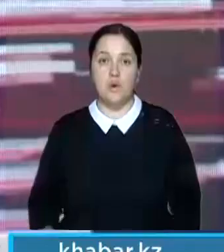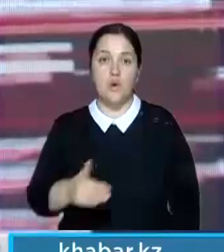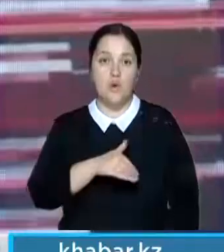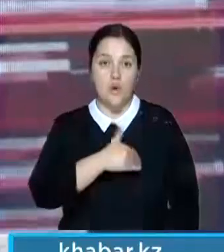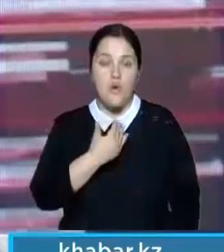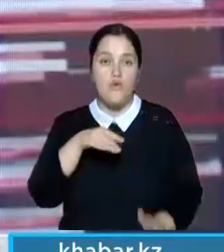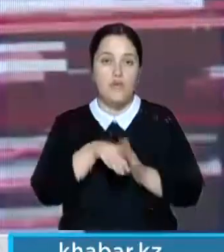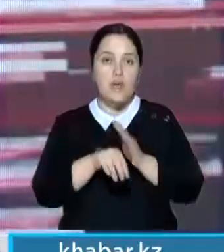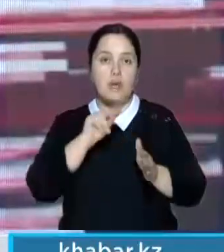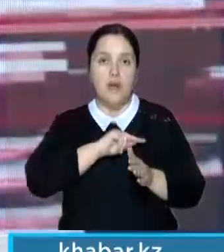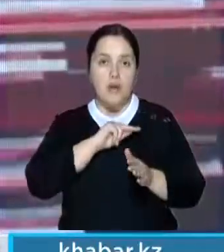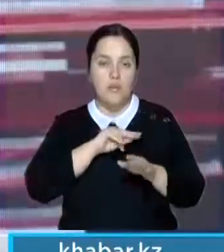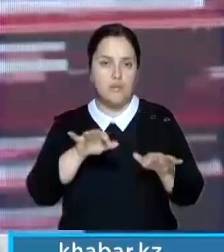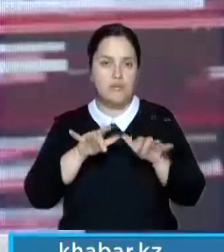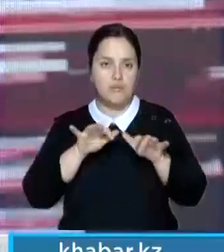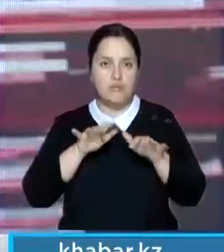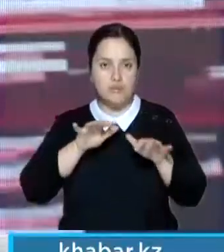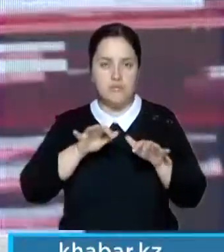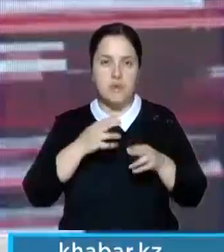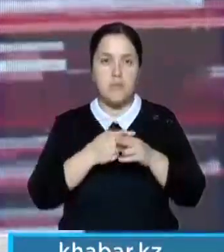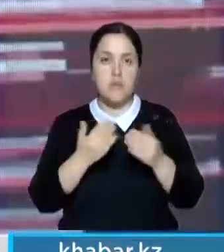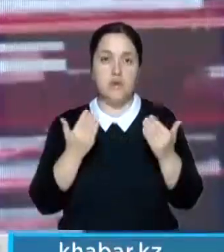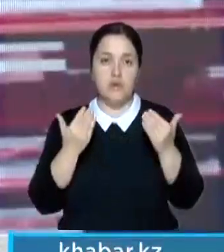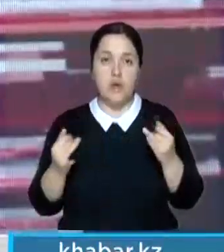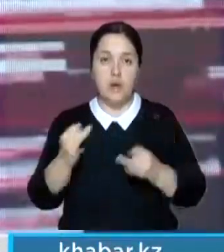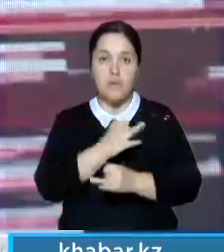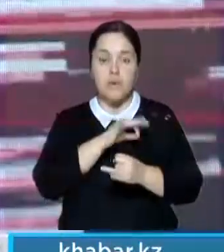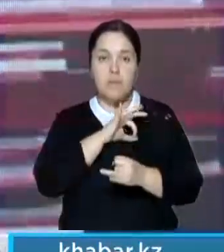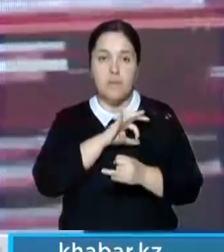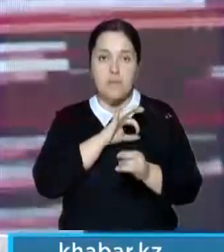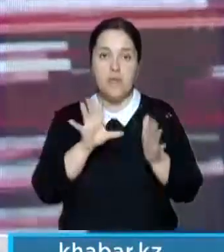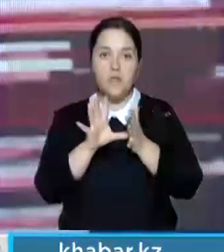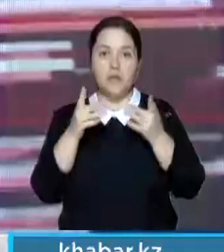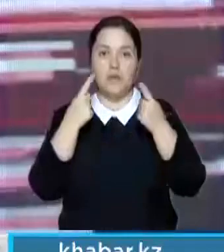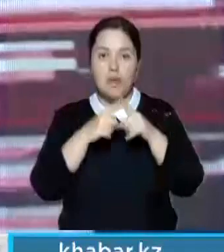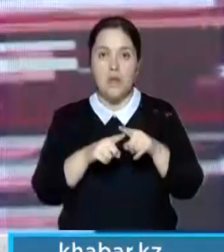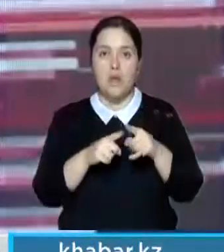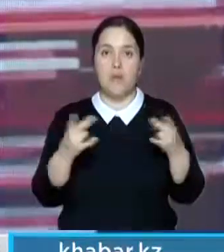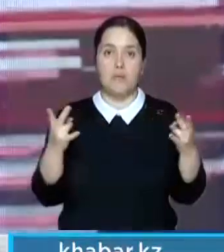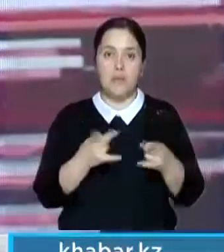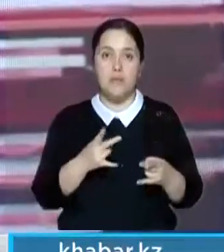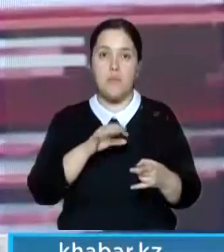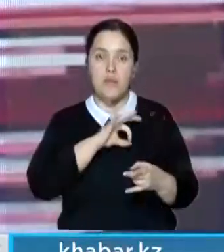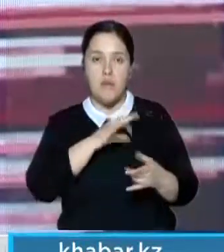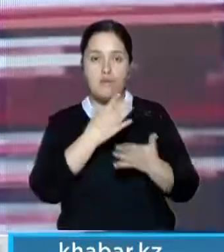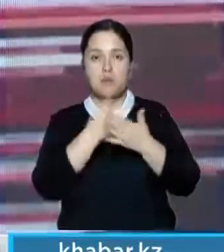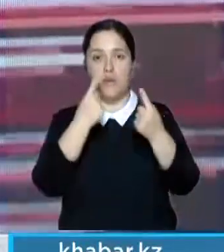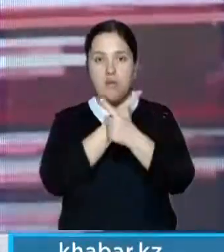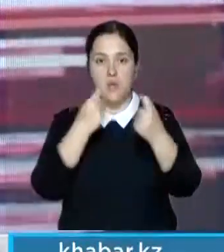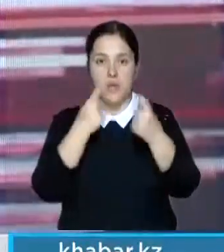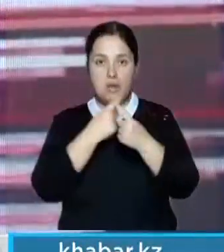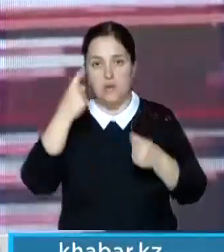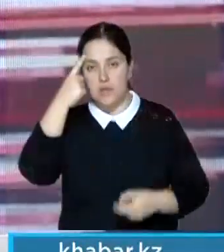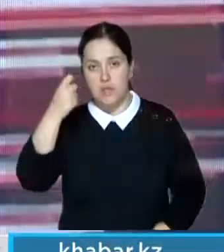намерен внедрить в свою работу искусственный интеллект. Сегодня в Сенате обсудили преимущества цифровых технологий, на необходимость их применения. В